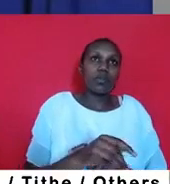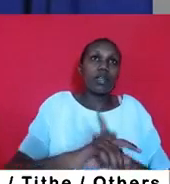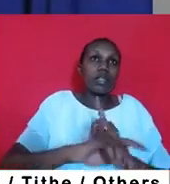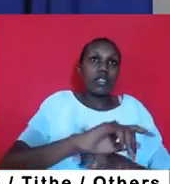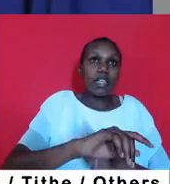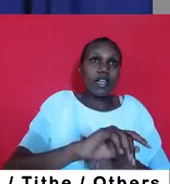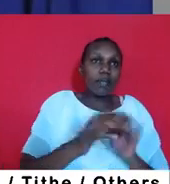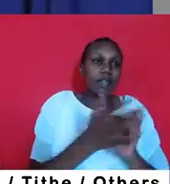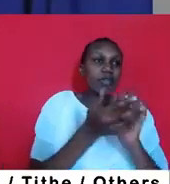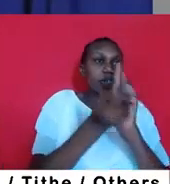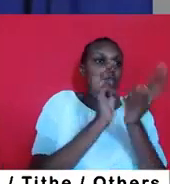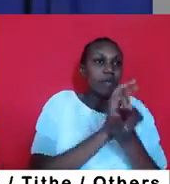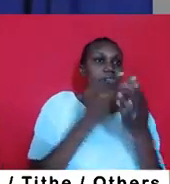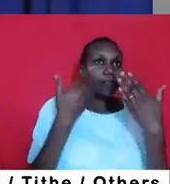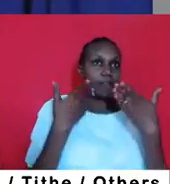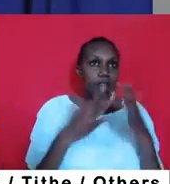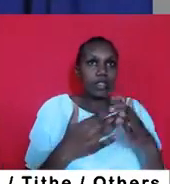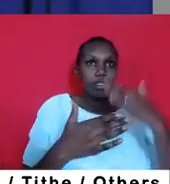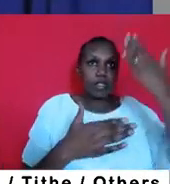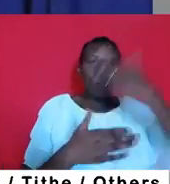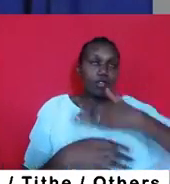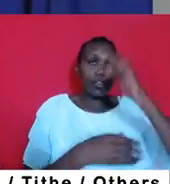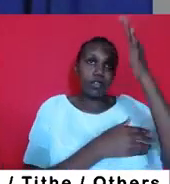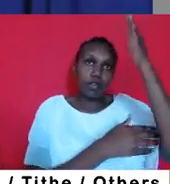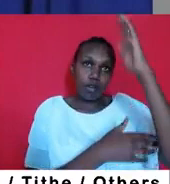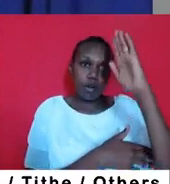Wakati tumetubu dhambi zetu mbele za Mungu,